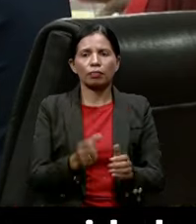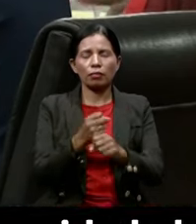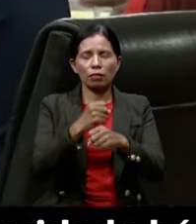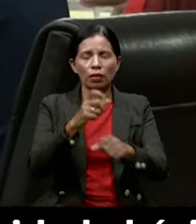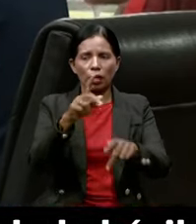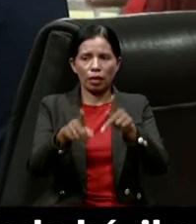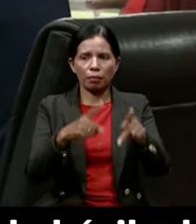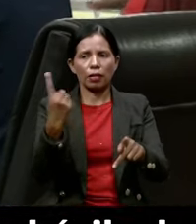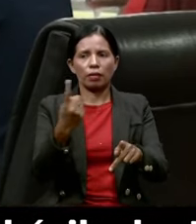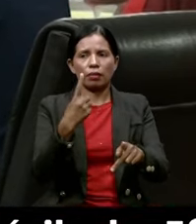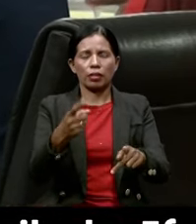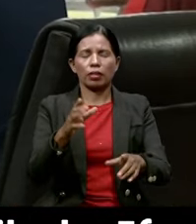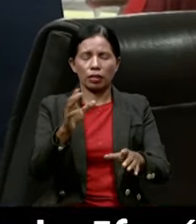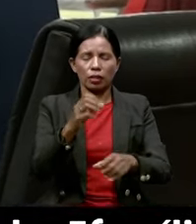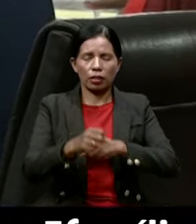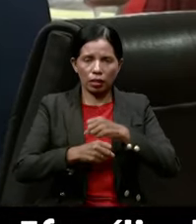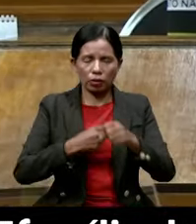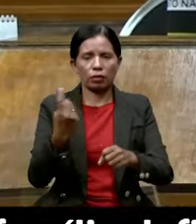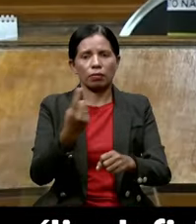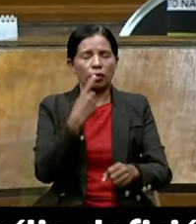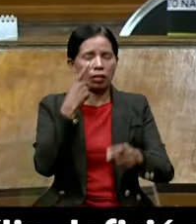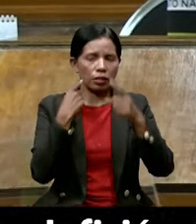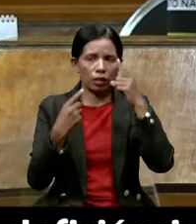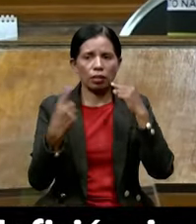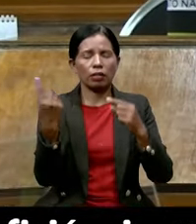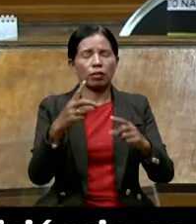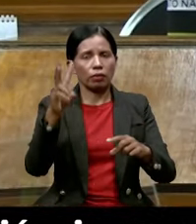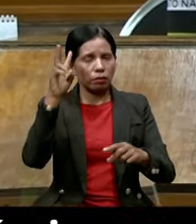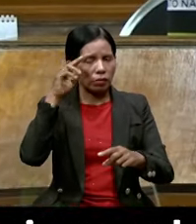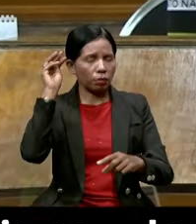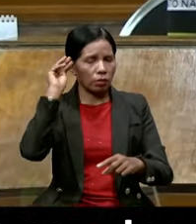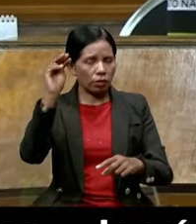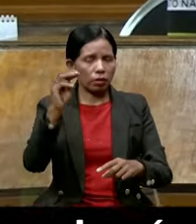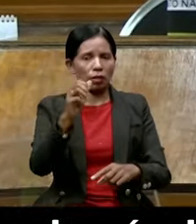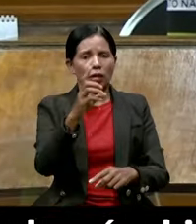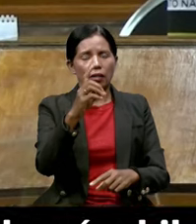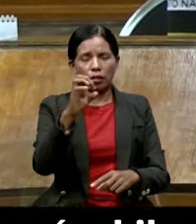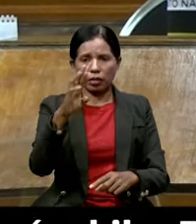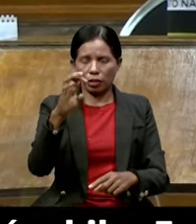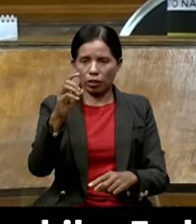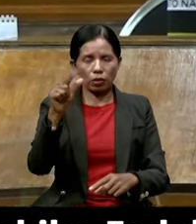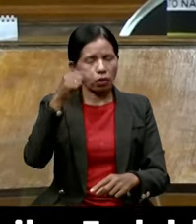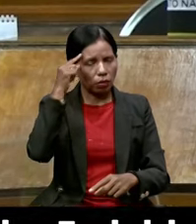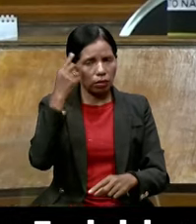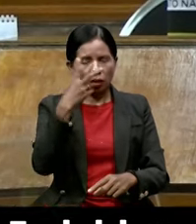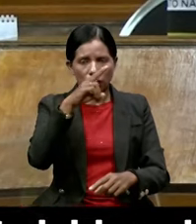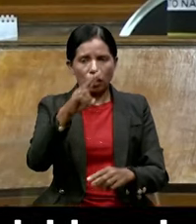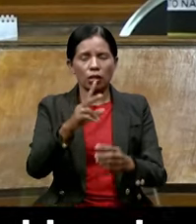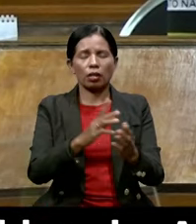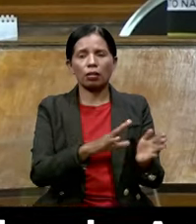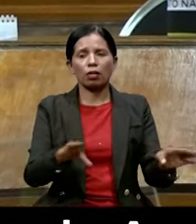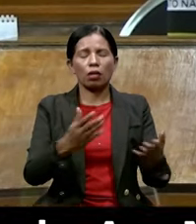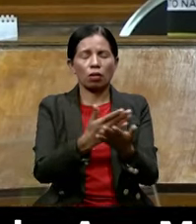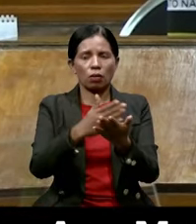pobu na fatin, halirik na fatin, matren turuk na fatin. Vice ministro asunto parlamentar aderitu hateten gobierno acompaña hela progres sosa i